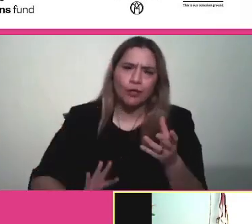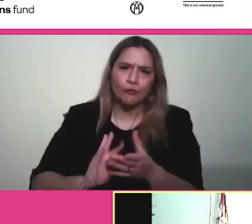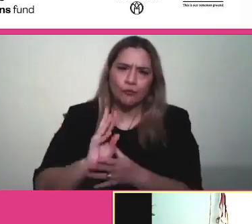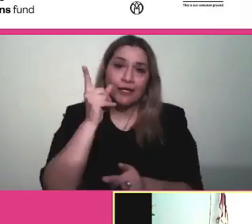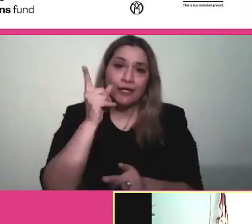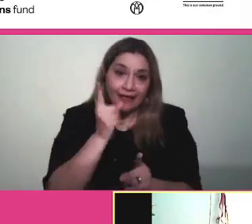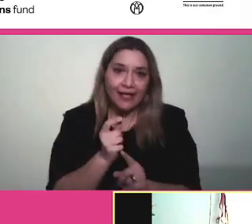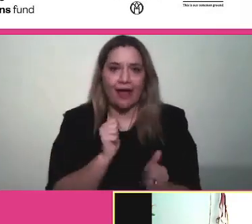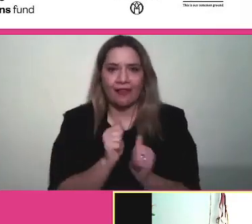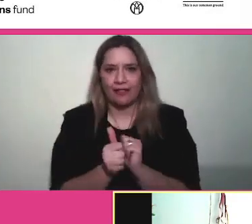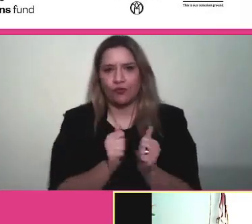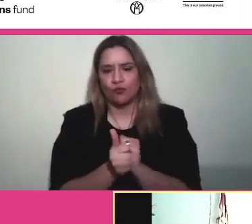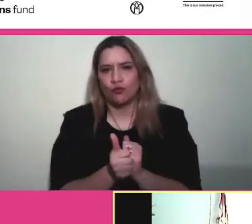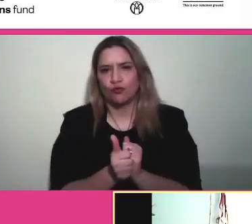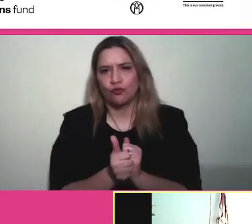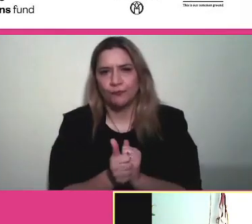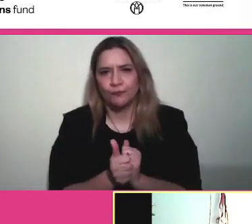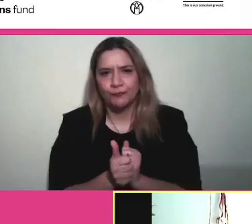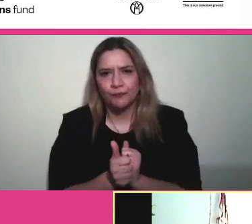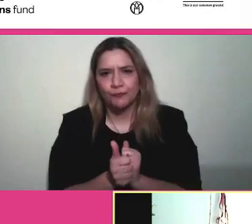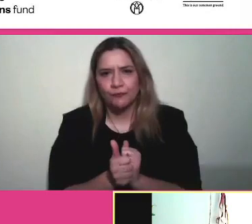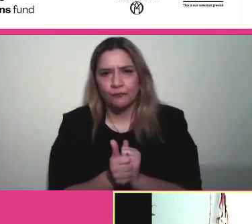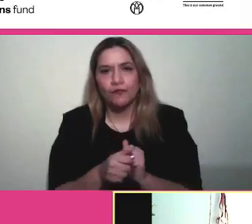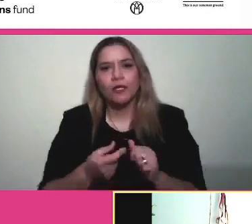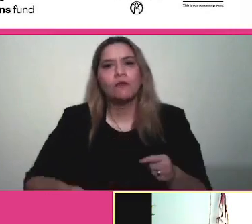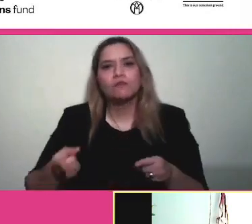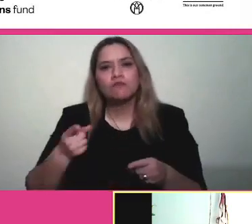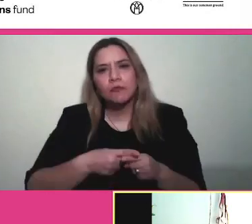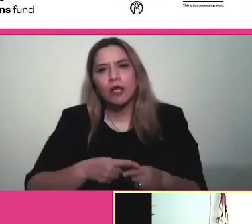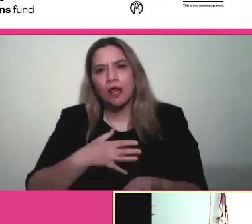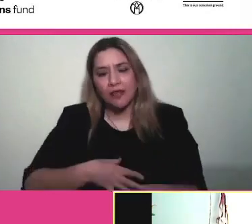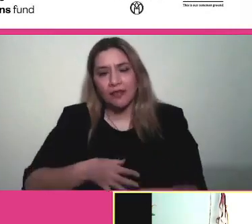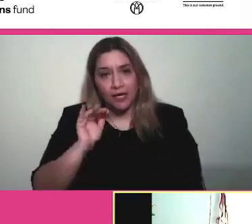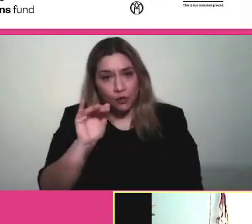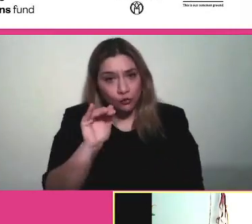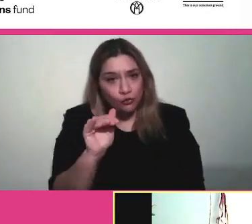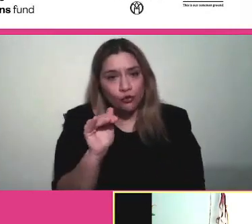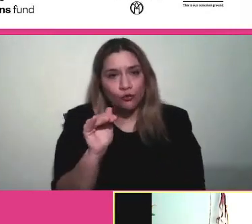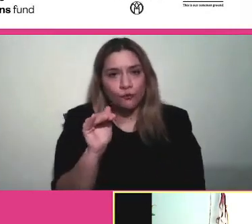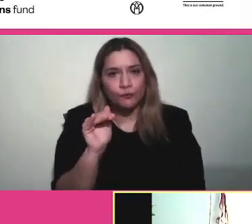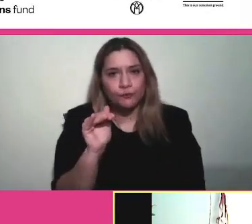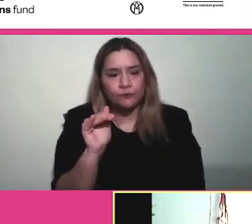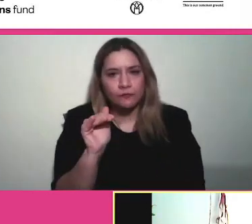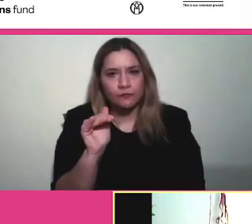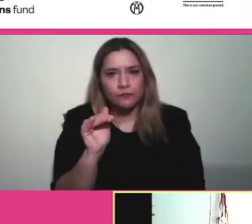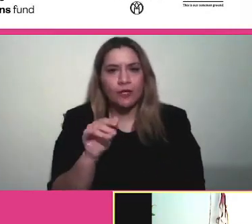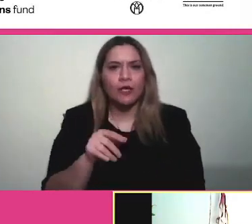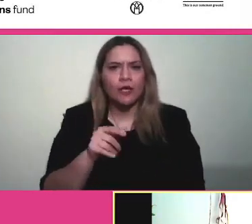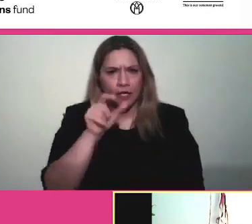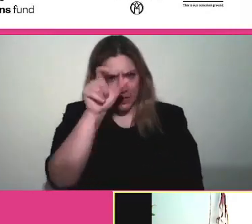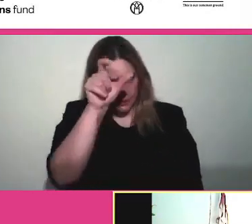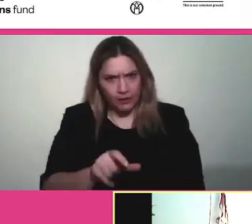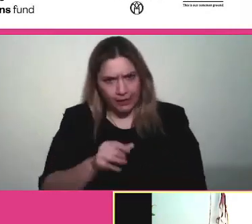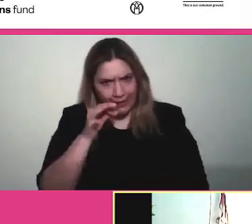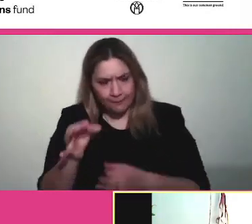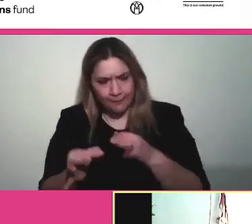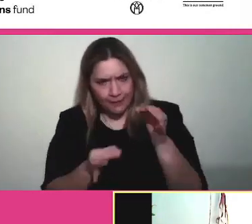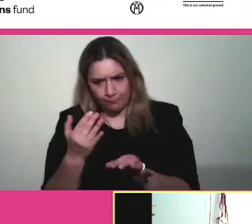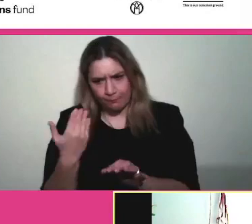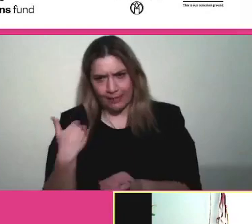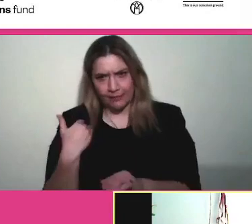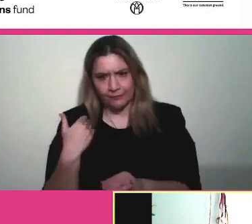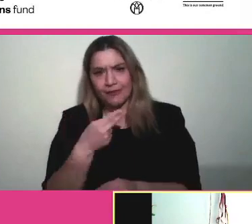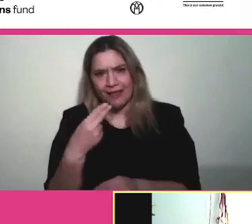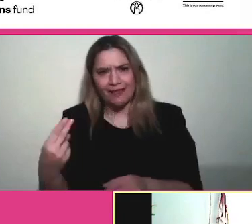του αθλητισμού. Και κάτι άλλο που ήθελα έτσι να σε ρωτήσω είναι λίγο αυτό, επειδή αναφέρθηκες κιόλας και η ίδια και για